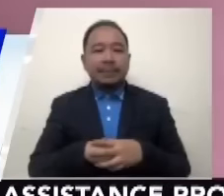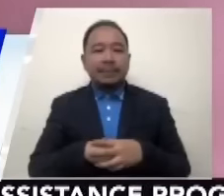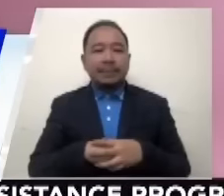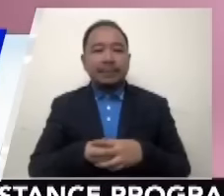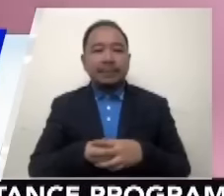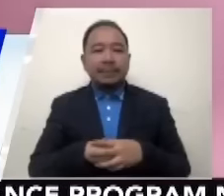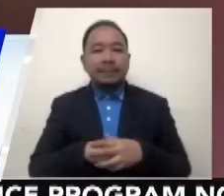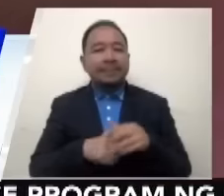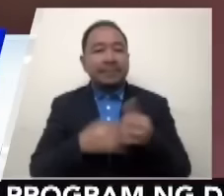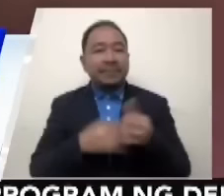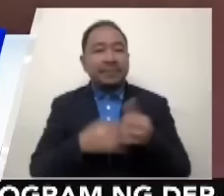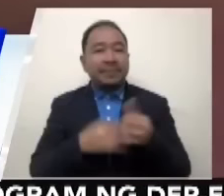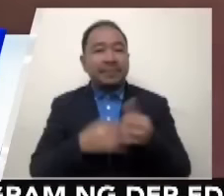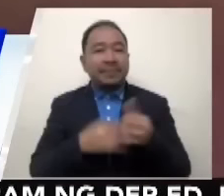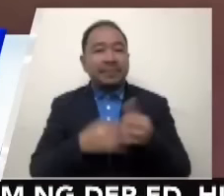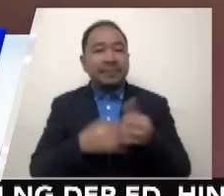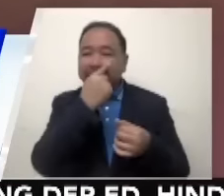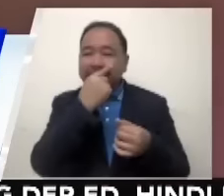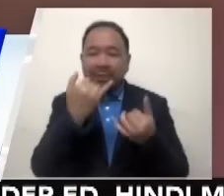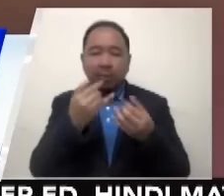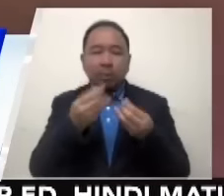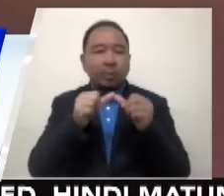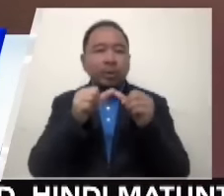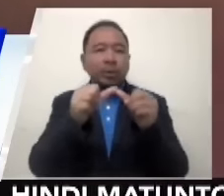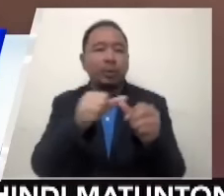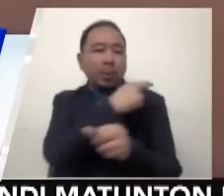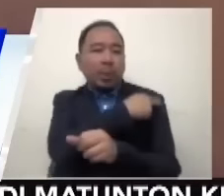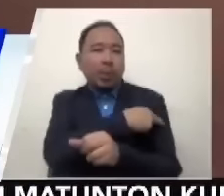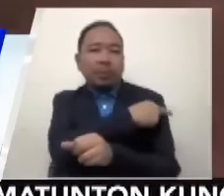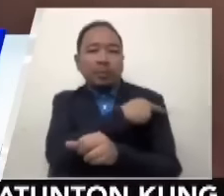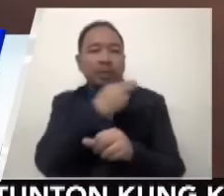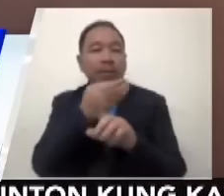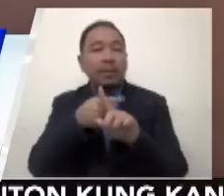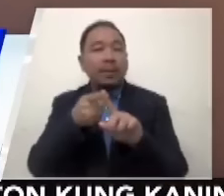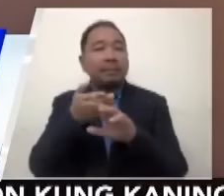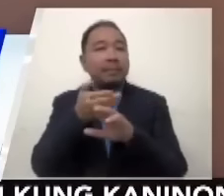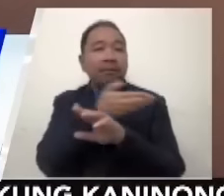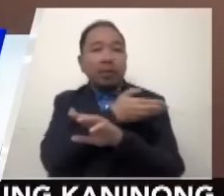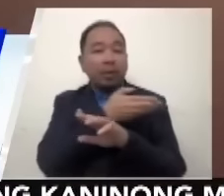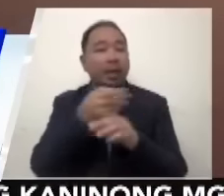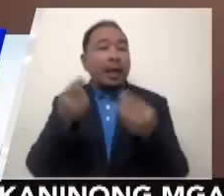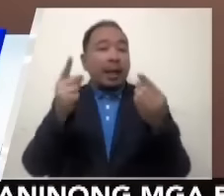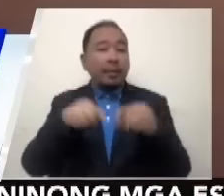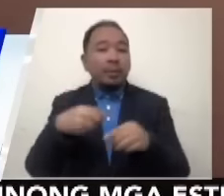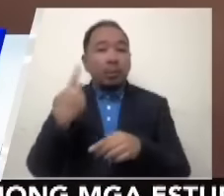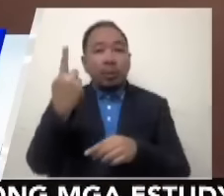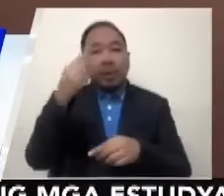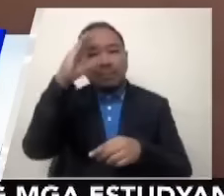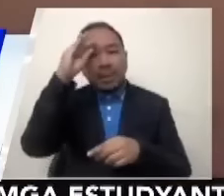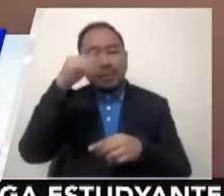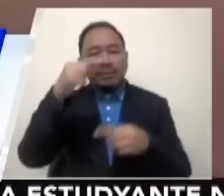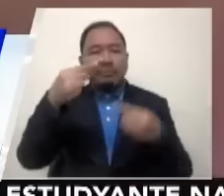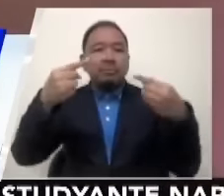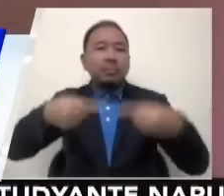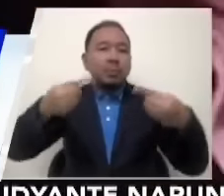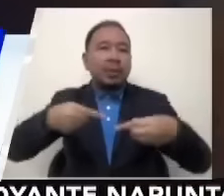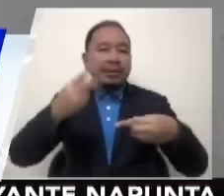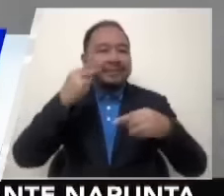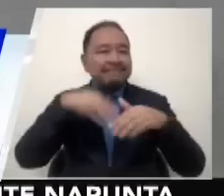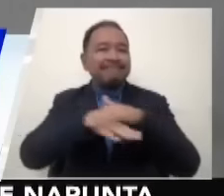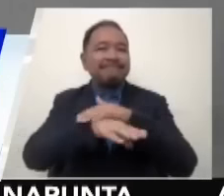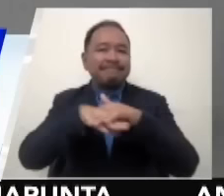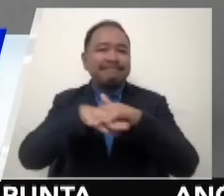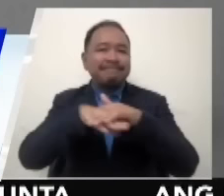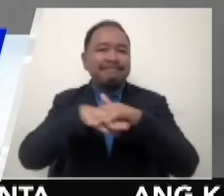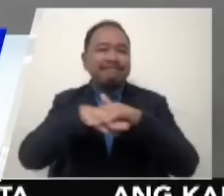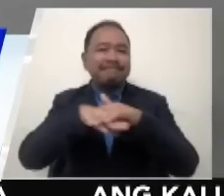Jane, bago ang insidente, may nakasagutan siyang lalaki na labas-masok ng kanilang subdivision noong March 13. Sabi